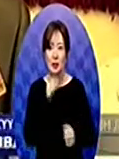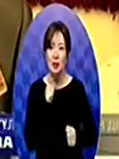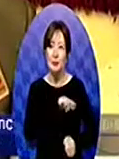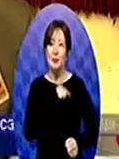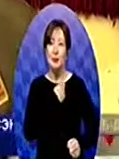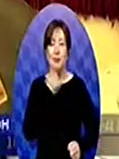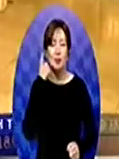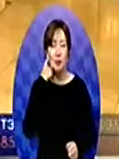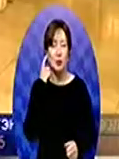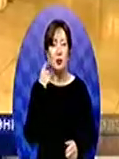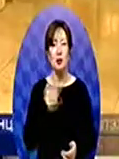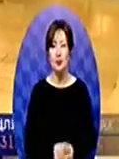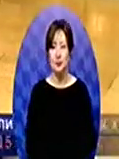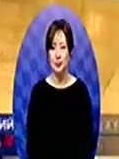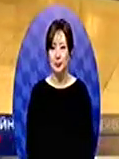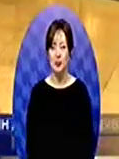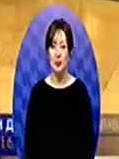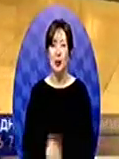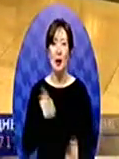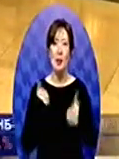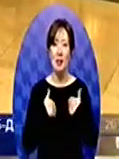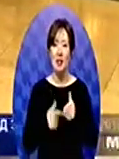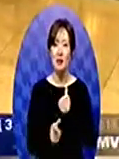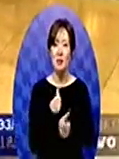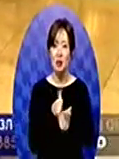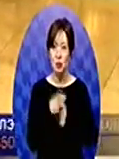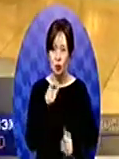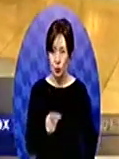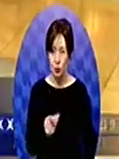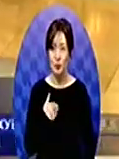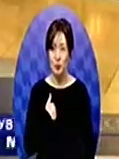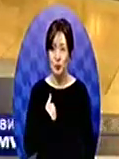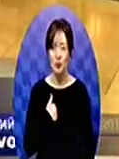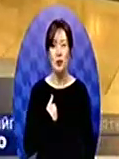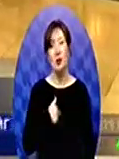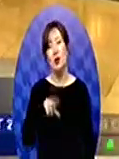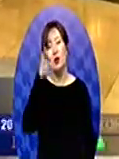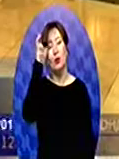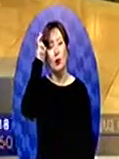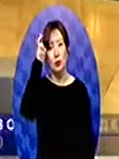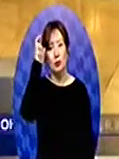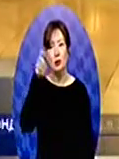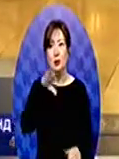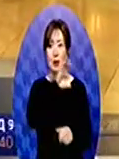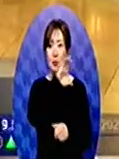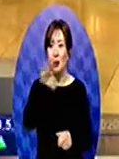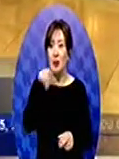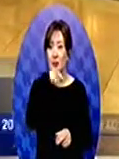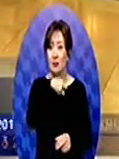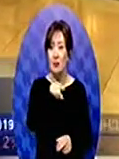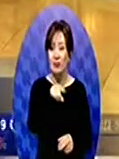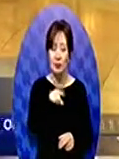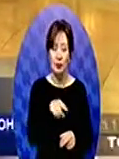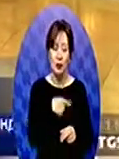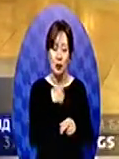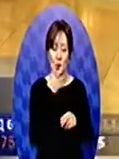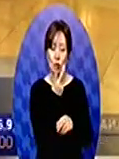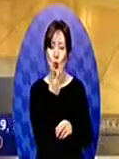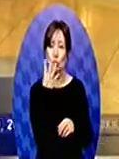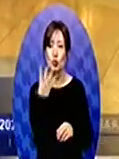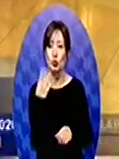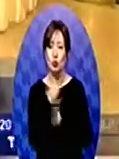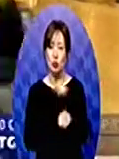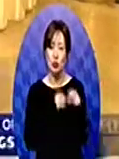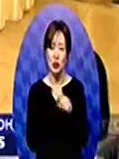л багш мэргэжилтэй. Боловсролын байгууллагатай 44 жил